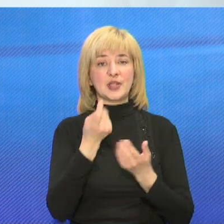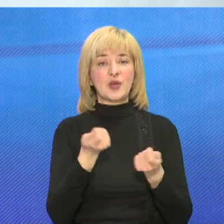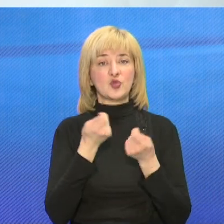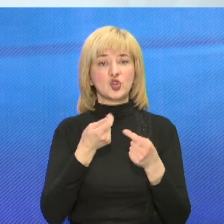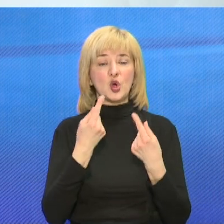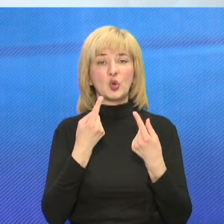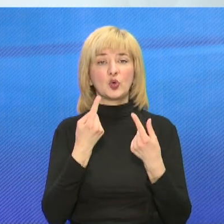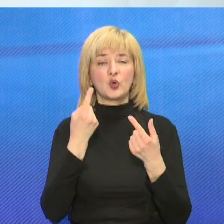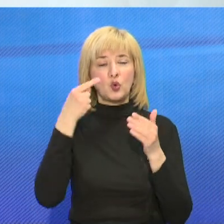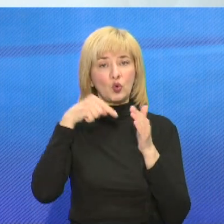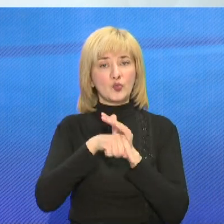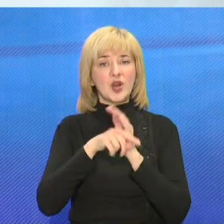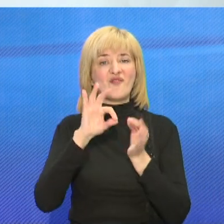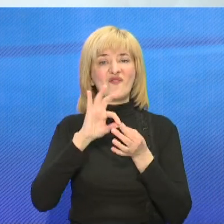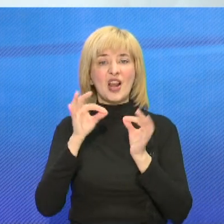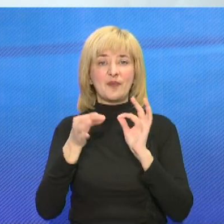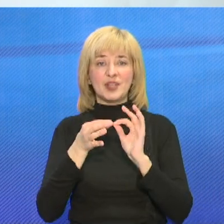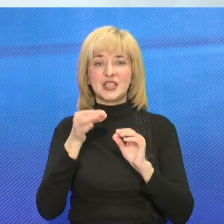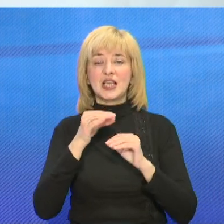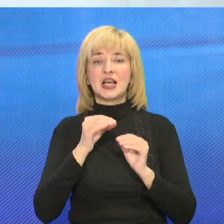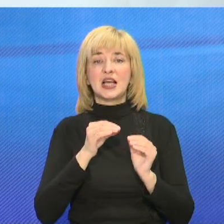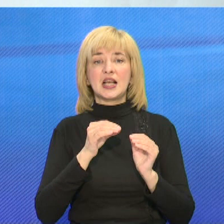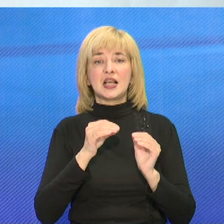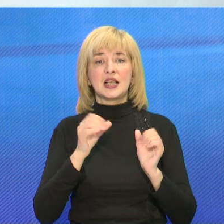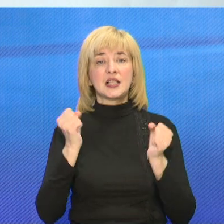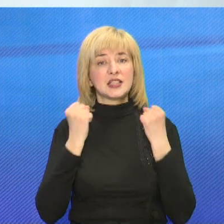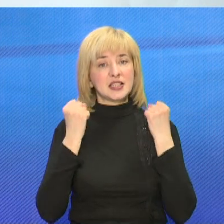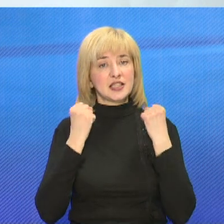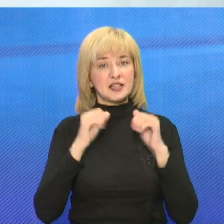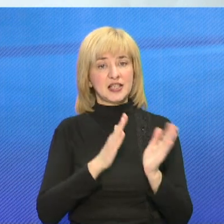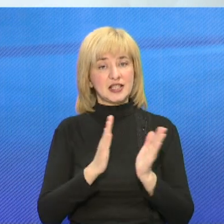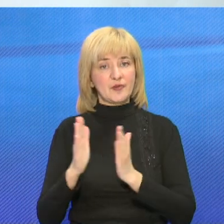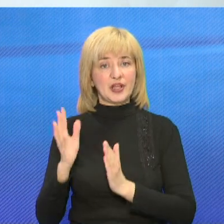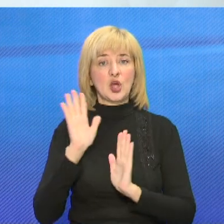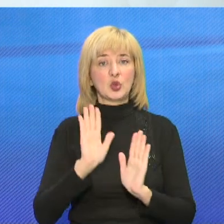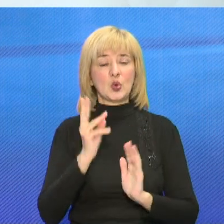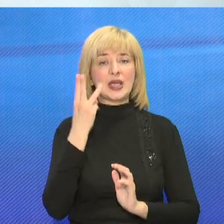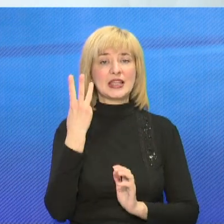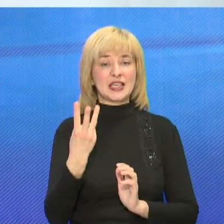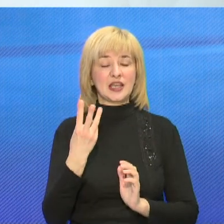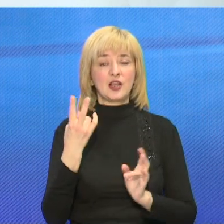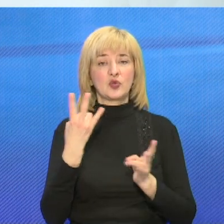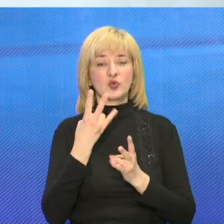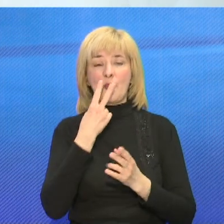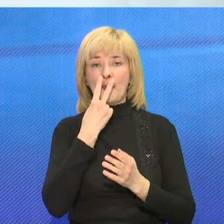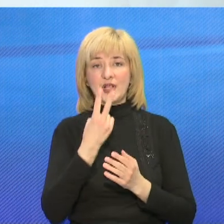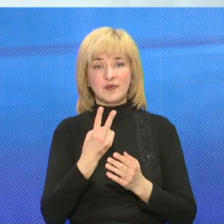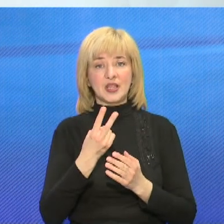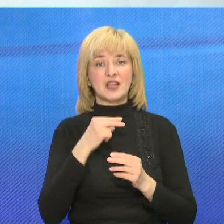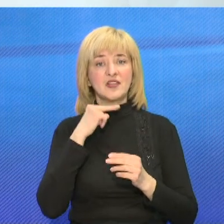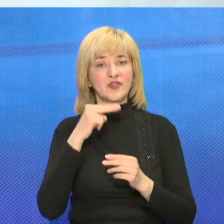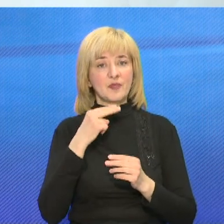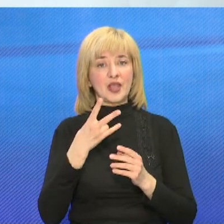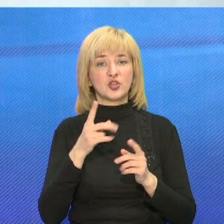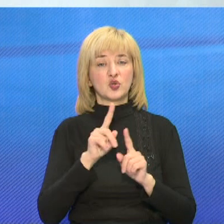то в олимпийских дисциплинах только 3. Поэтому надо сделать небольшой акцент и в эту сторону, и посмотреть, что мы развиваем